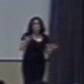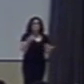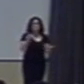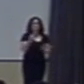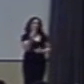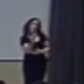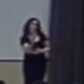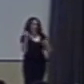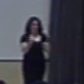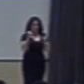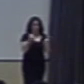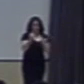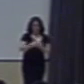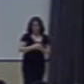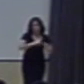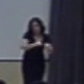No?